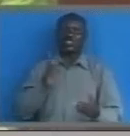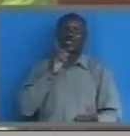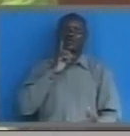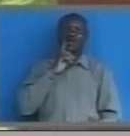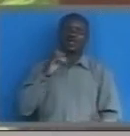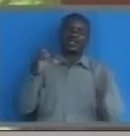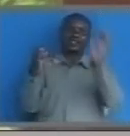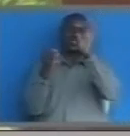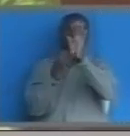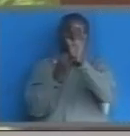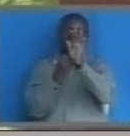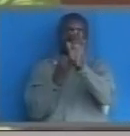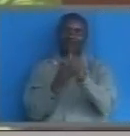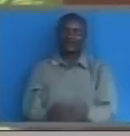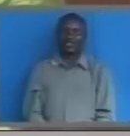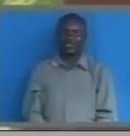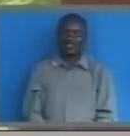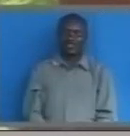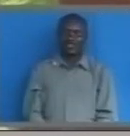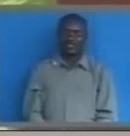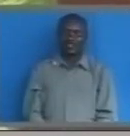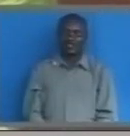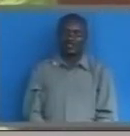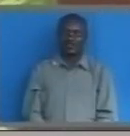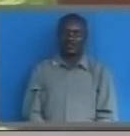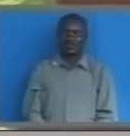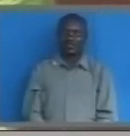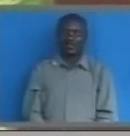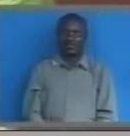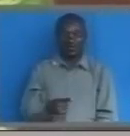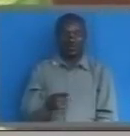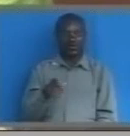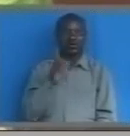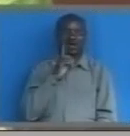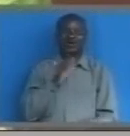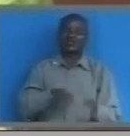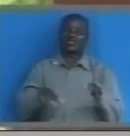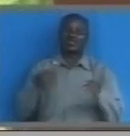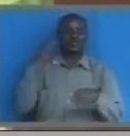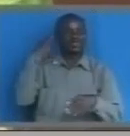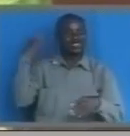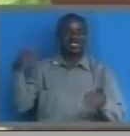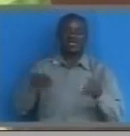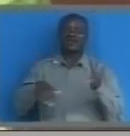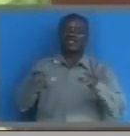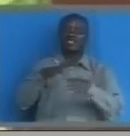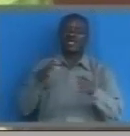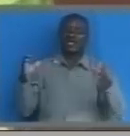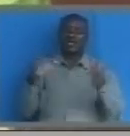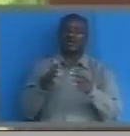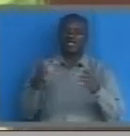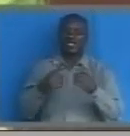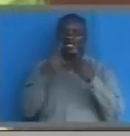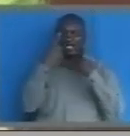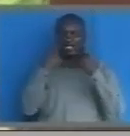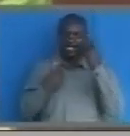Sita tangu niingie Bunge hili awamu hii ya Kwanza nimemsikia mwenyekiti na kamati hii ikililia